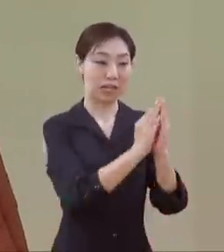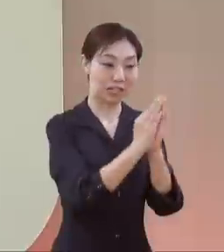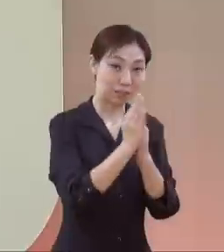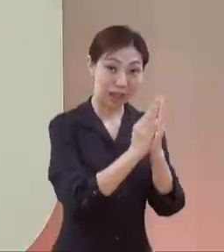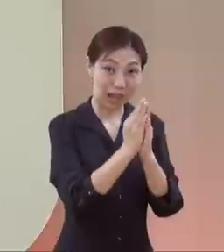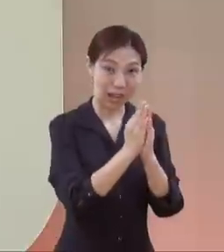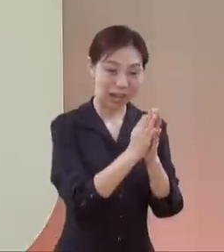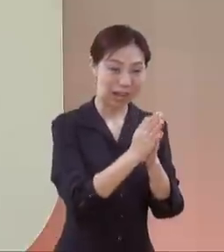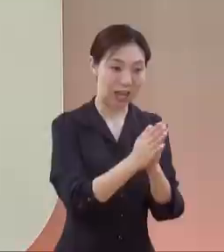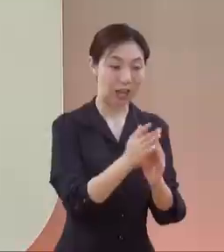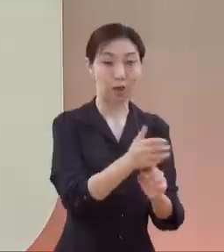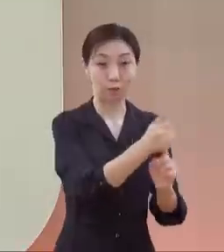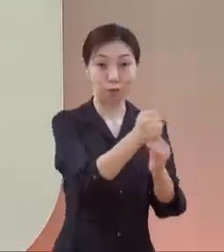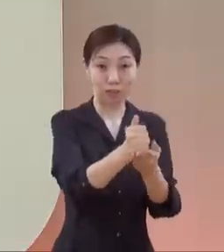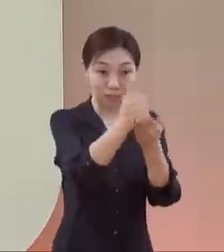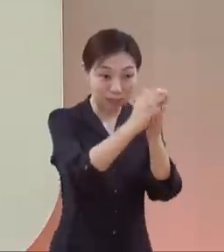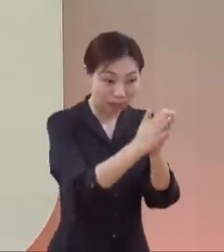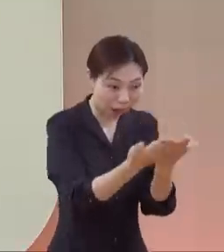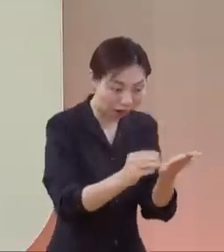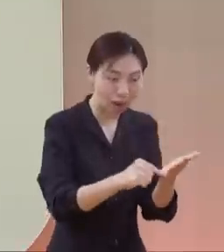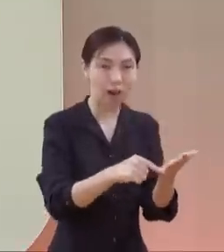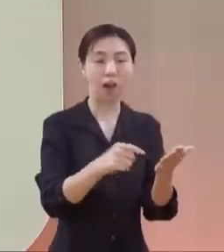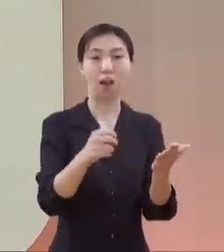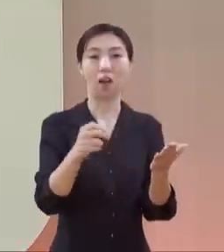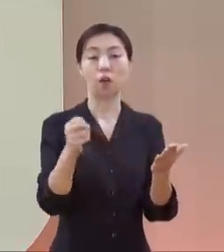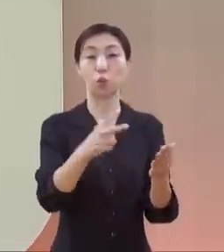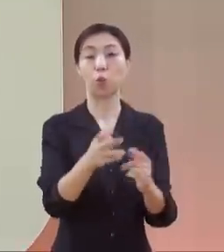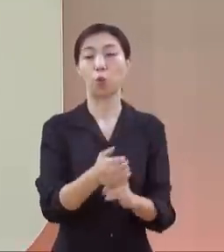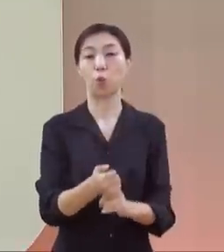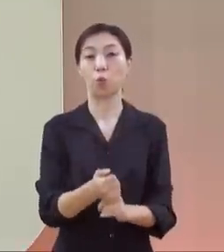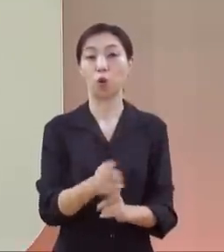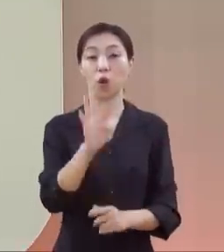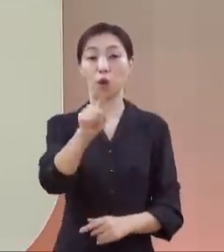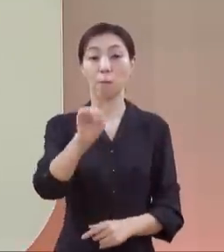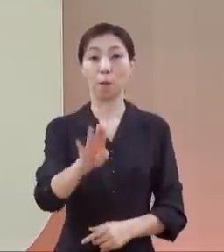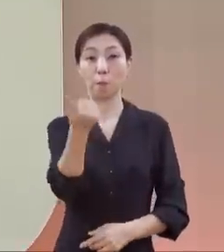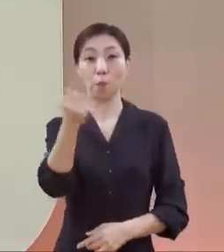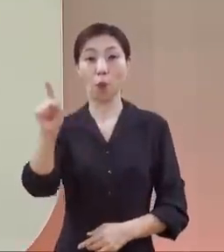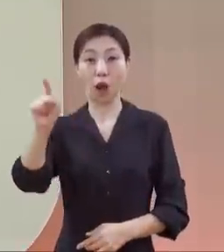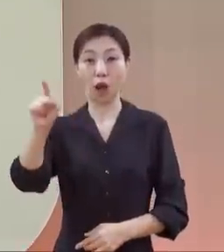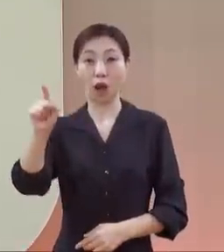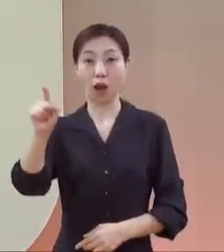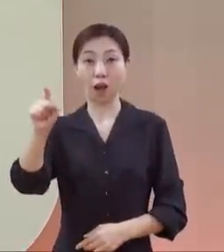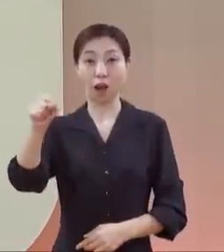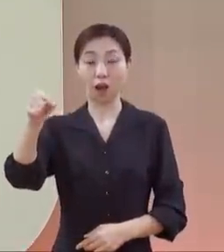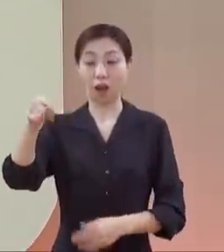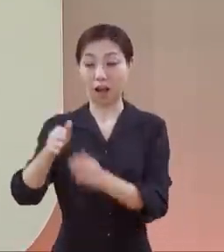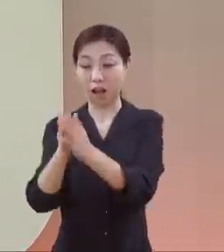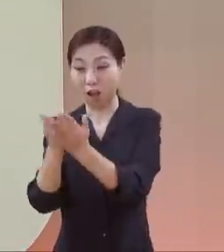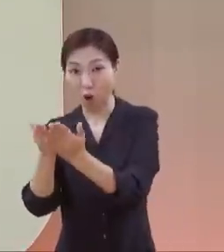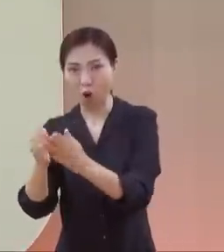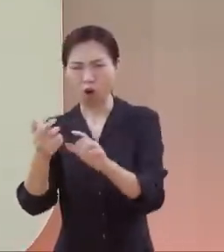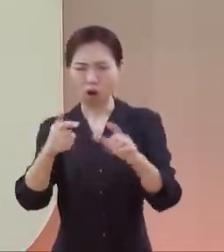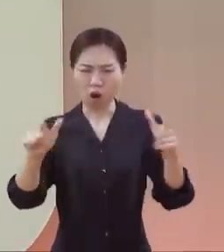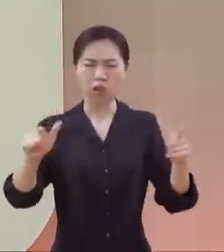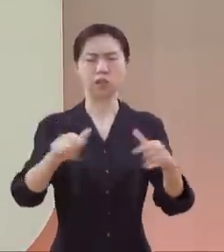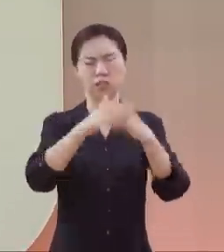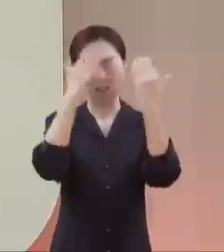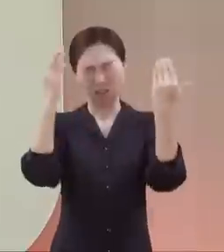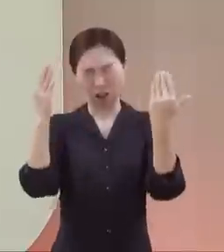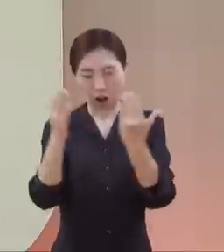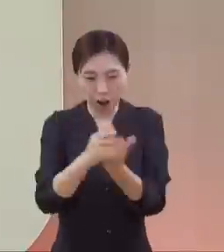그래서 야 참 대단한 불자분이시구나 저도 우연히 인터넷